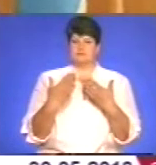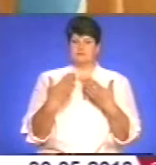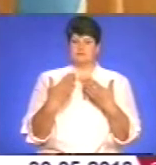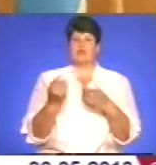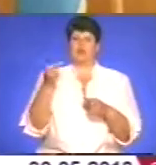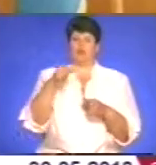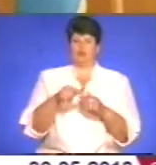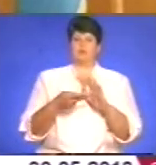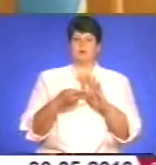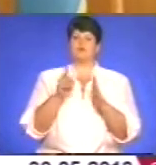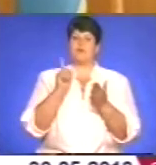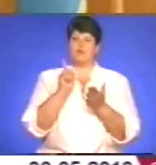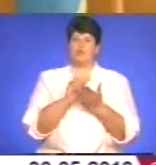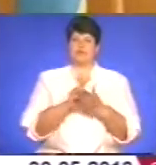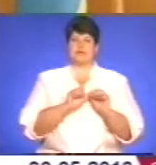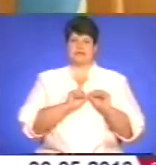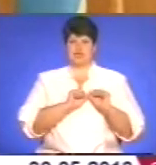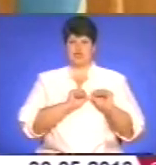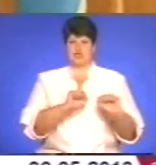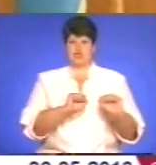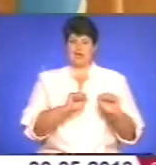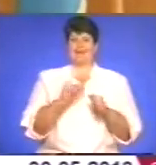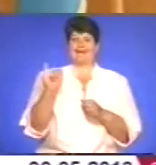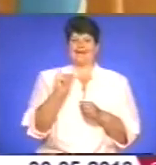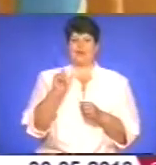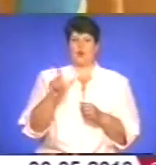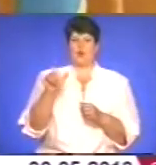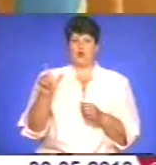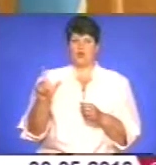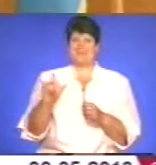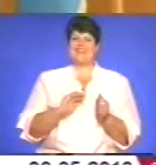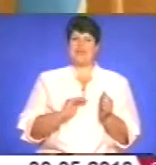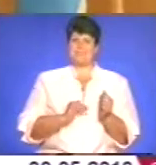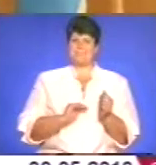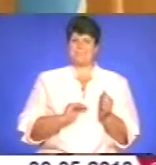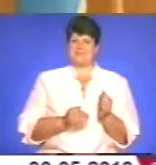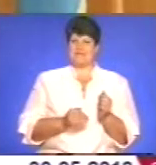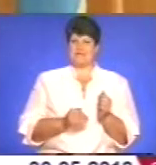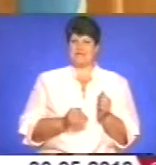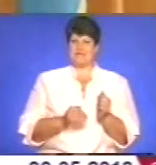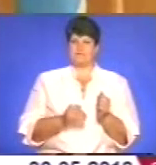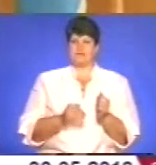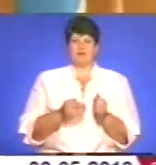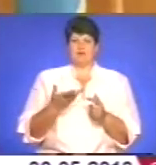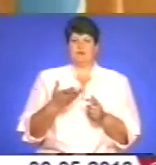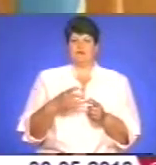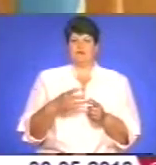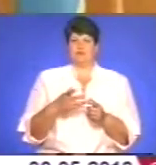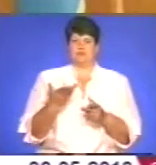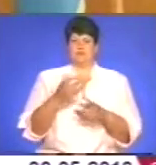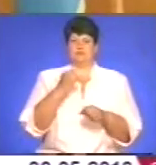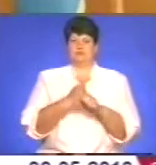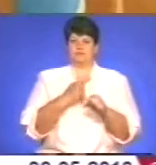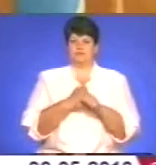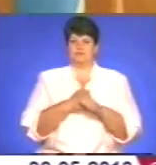Тому ми повинні захищати і людей, але і бізнес від свавілля чиновників. Якщо нам це